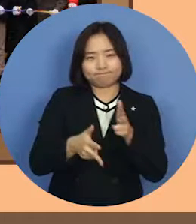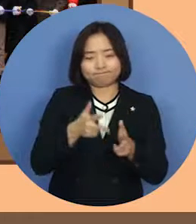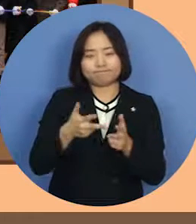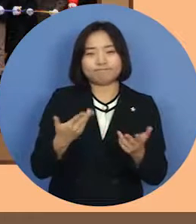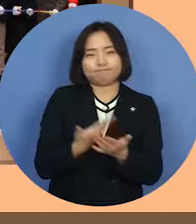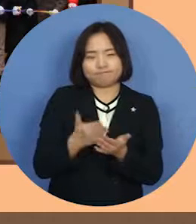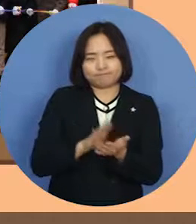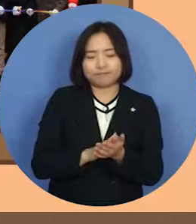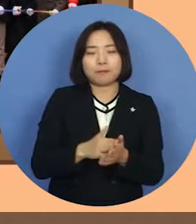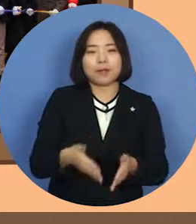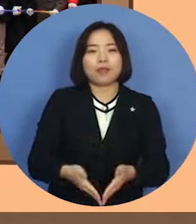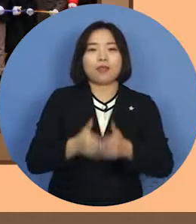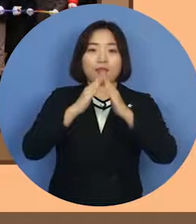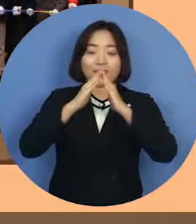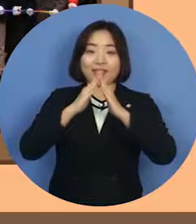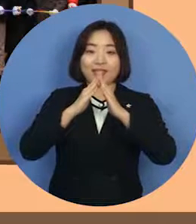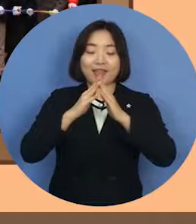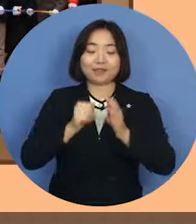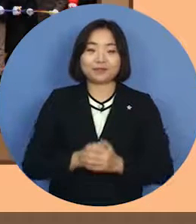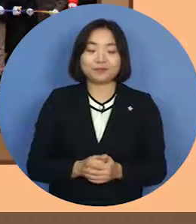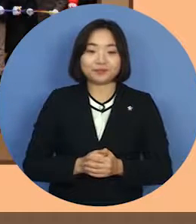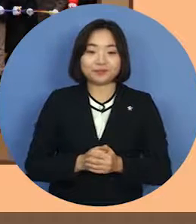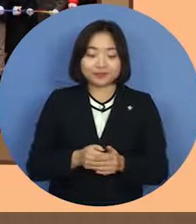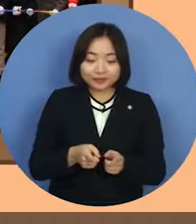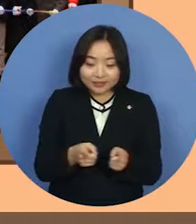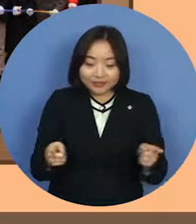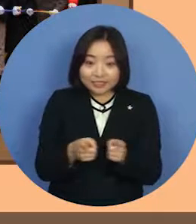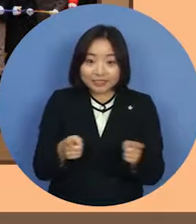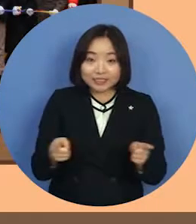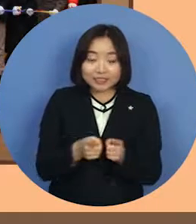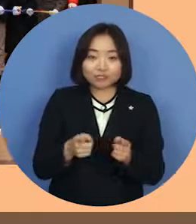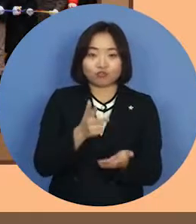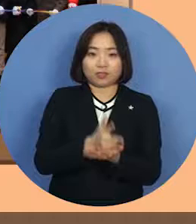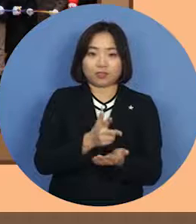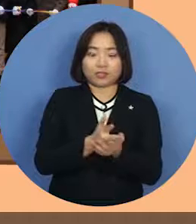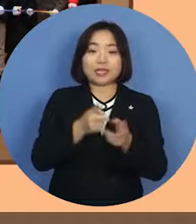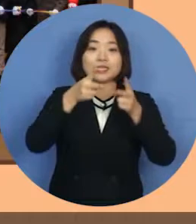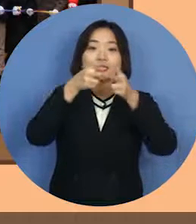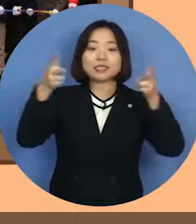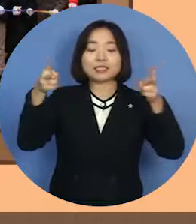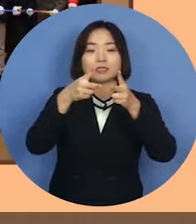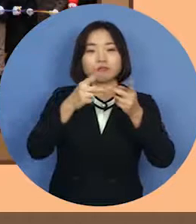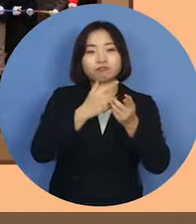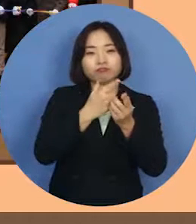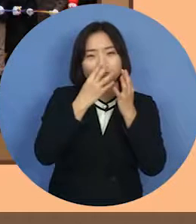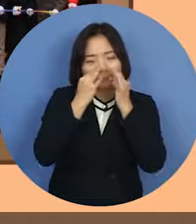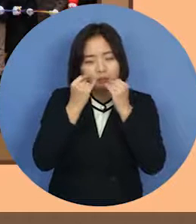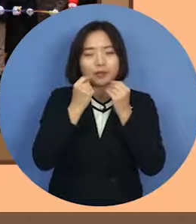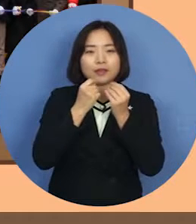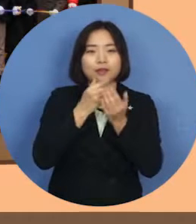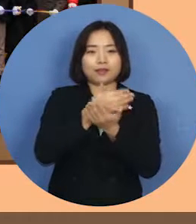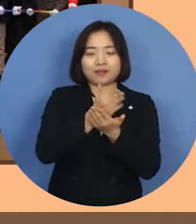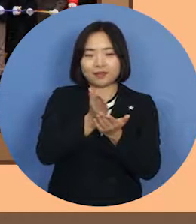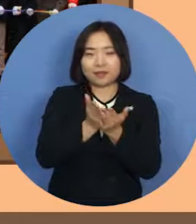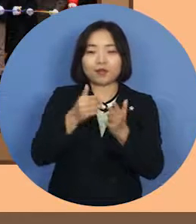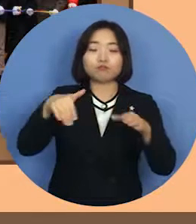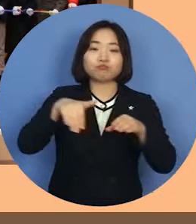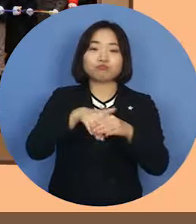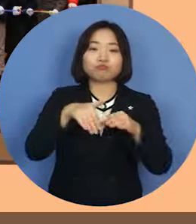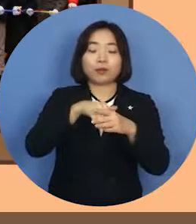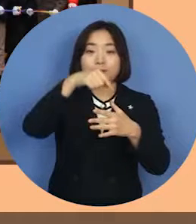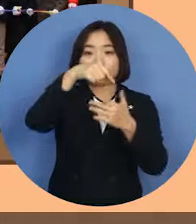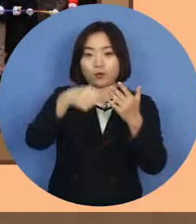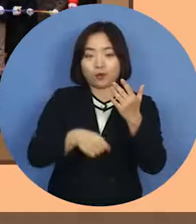준공식을 열게 됐습니다. 지상 1층은 주차장 용도로 사용되며 2층은 다목적실 등 주민들을 위한 다양한